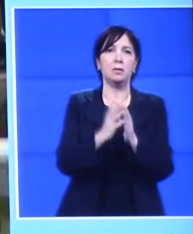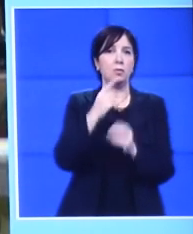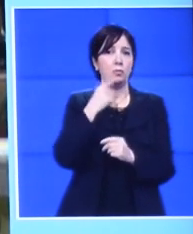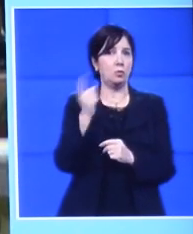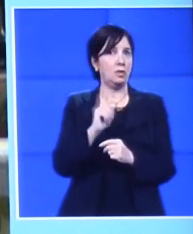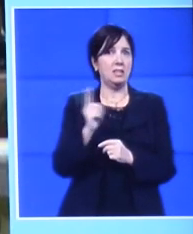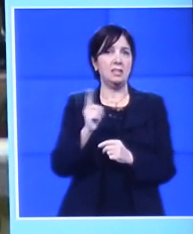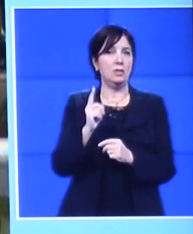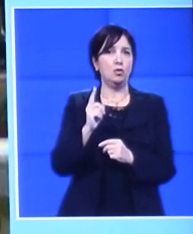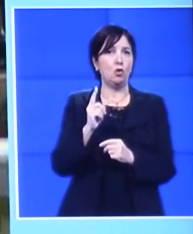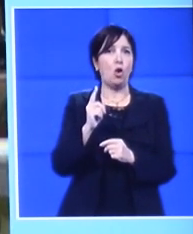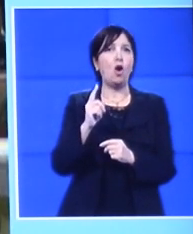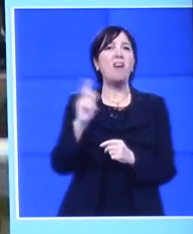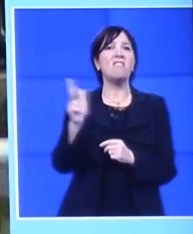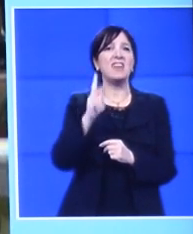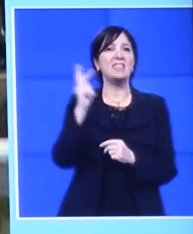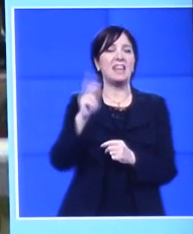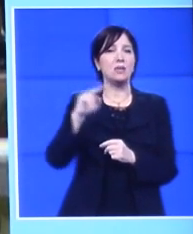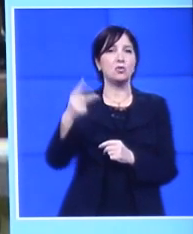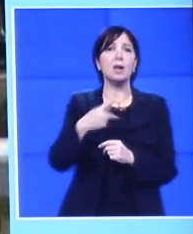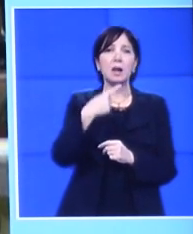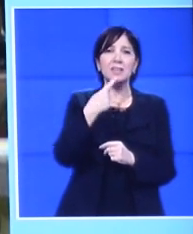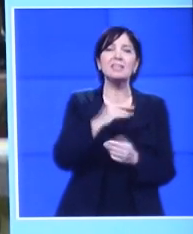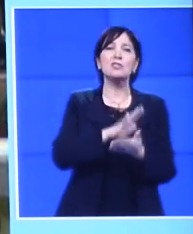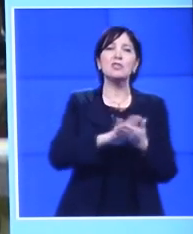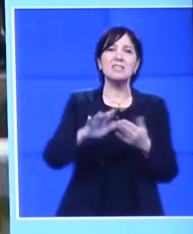Vaticano II, lo ha detto San Pietro.